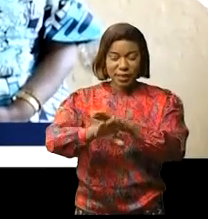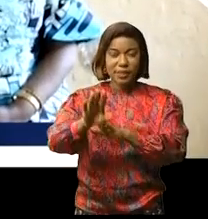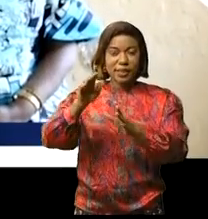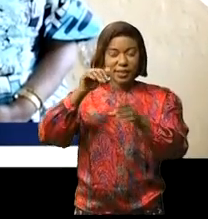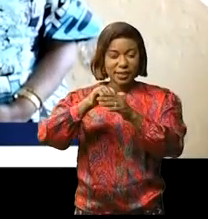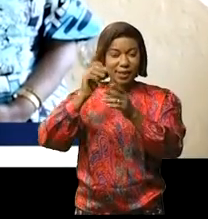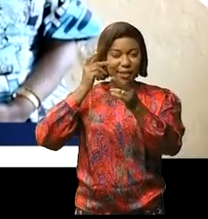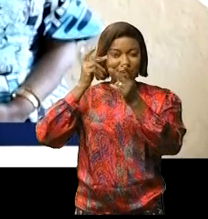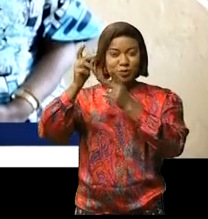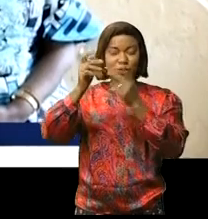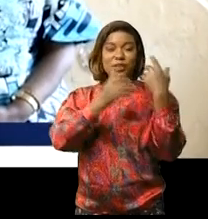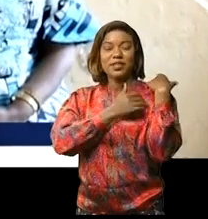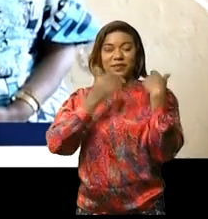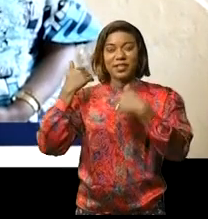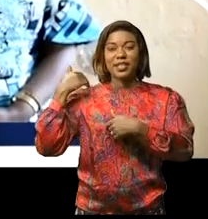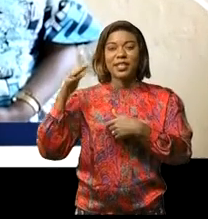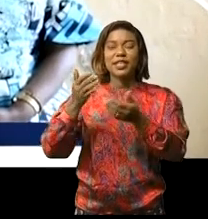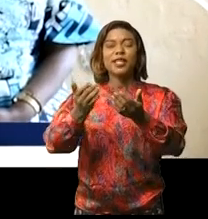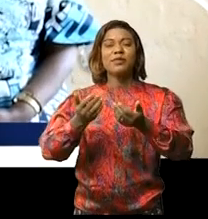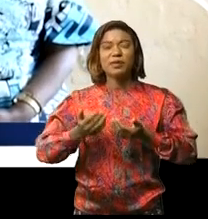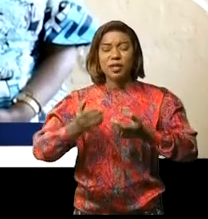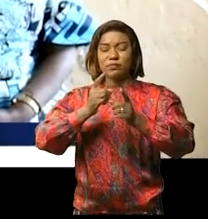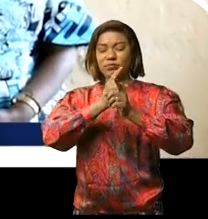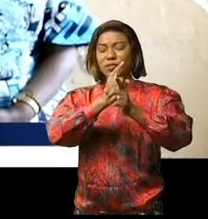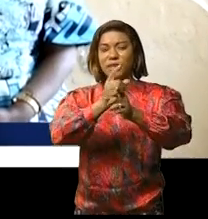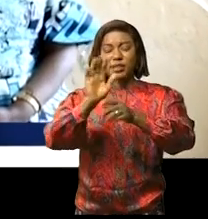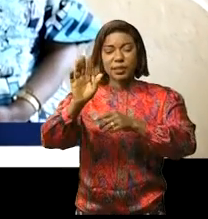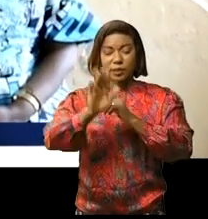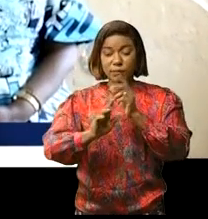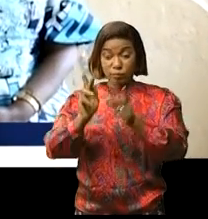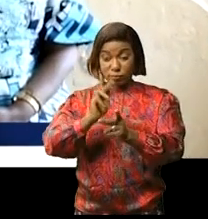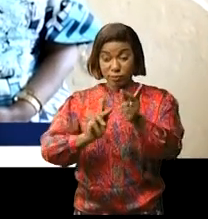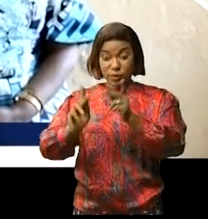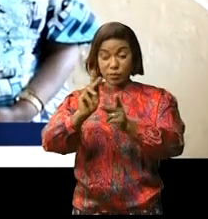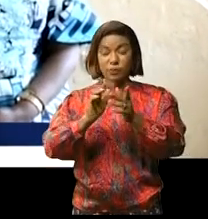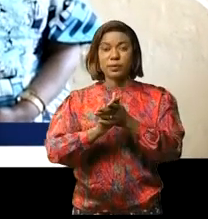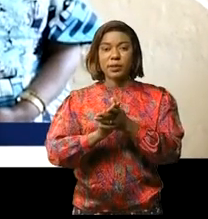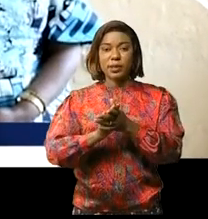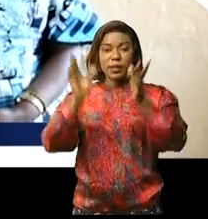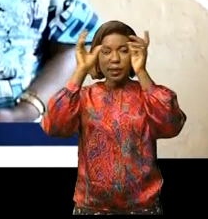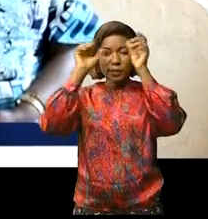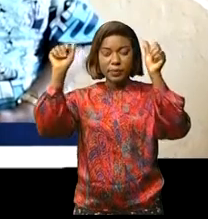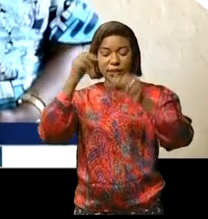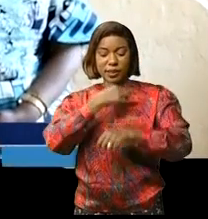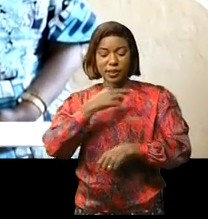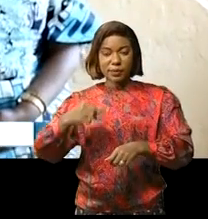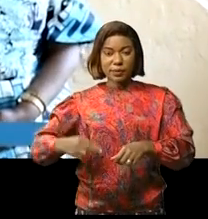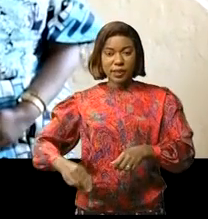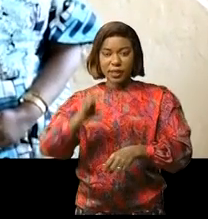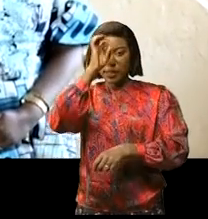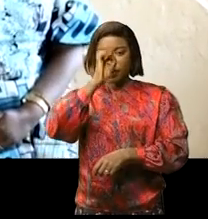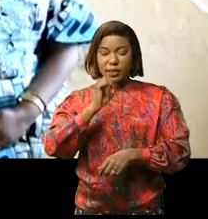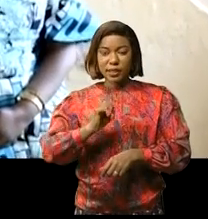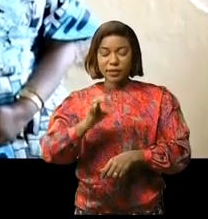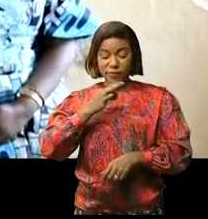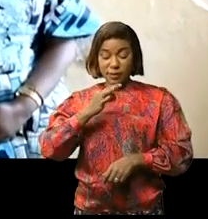vision du chef de l'État qui veut vraiment sécuriser sa population. Le président de la République, son Excellence Félix